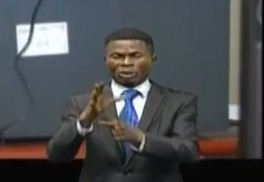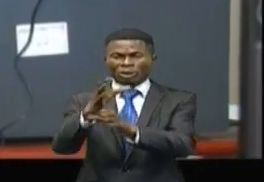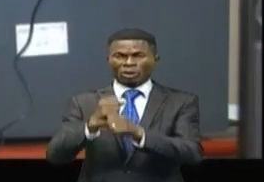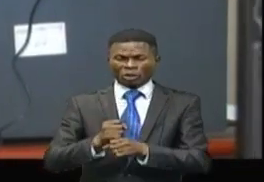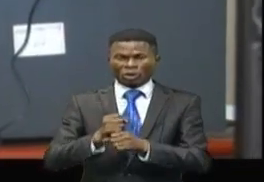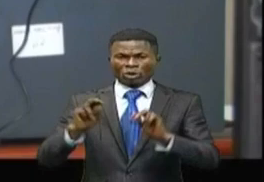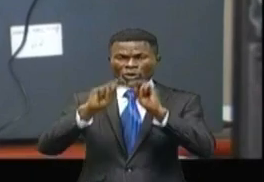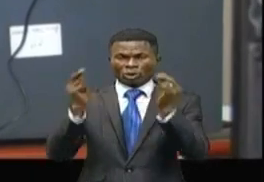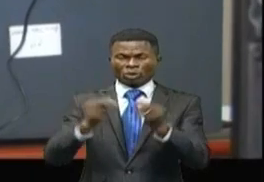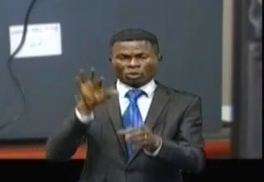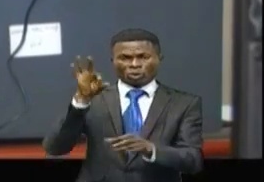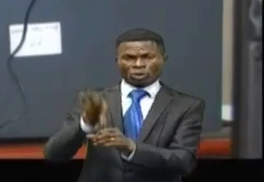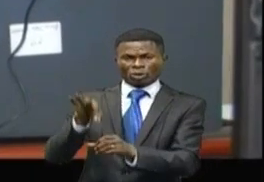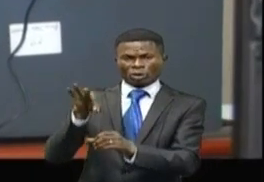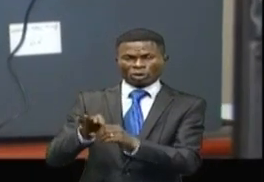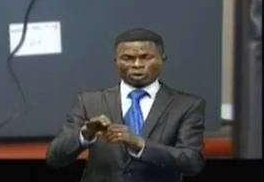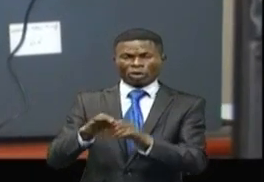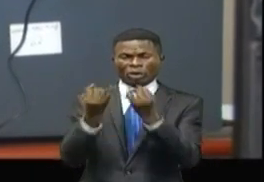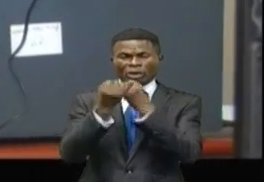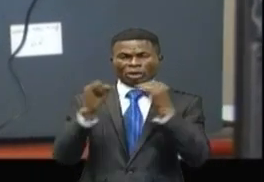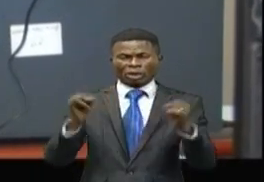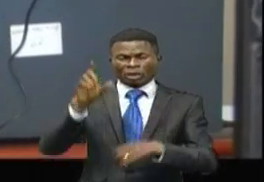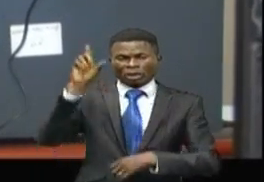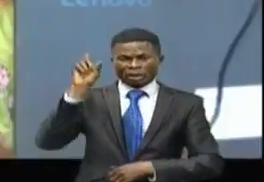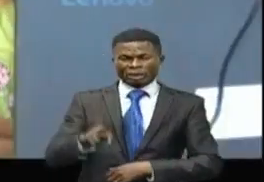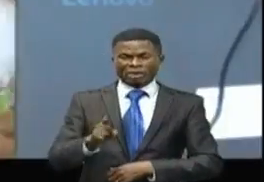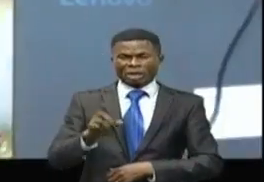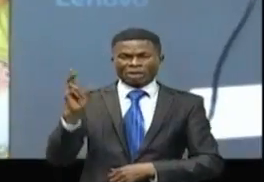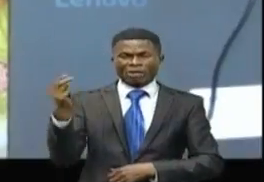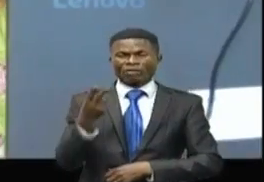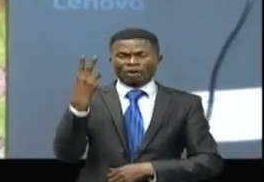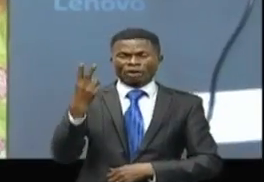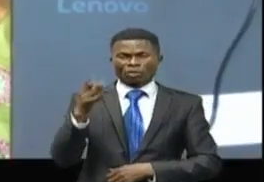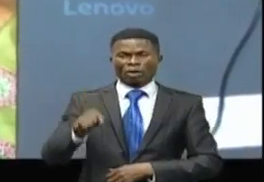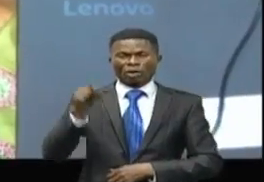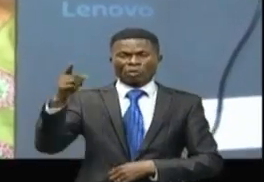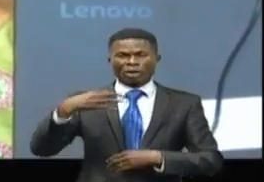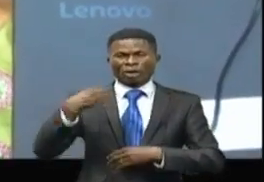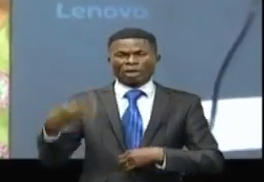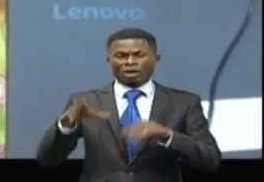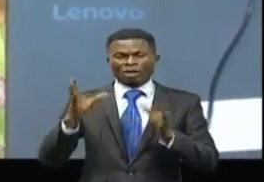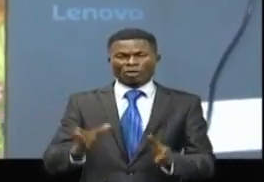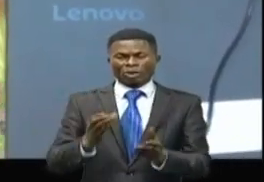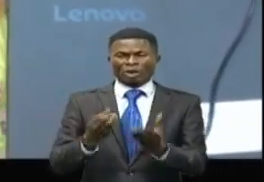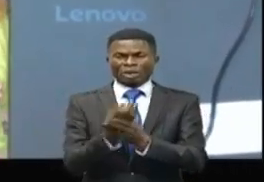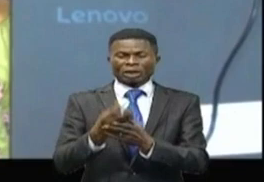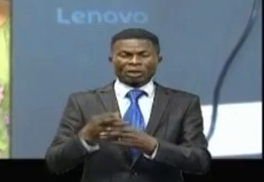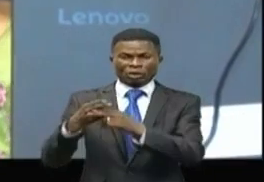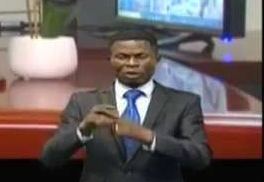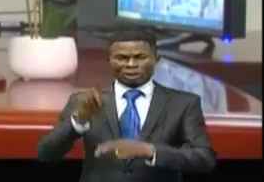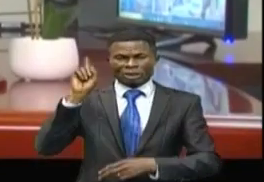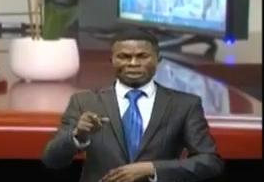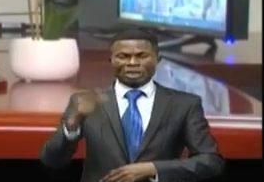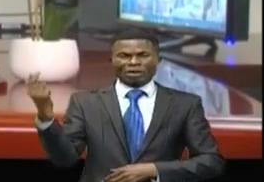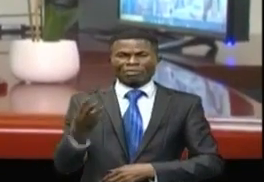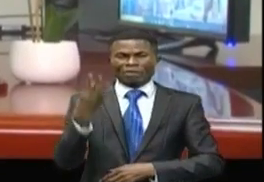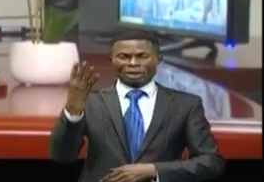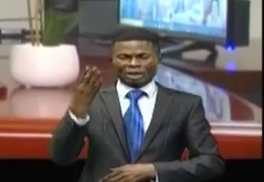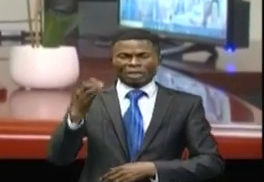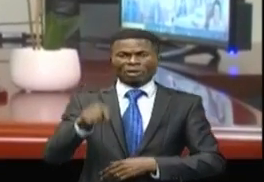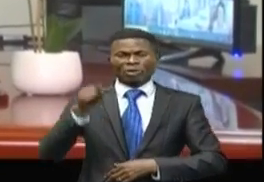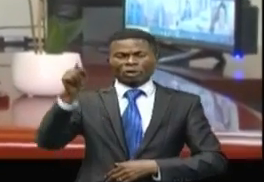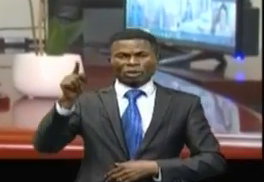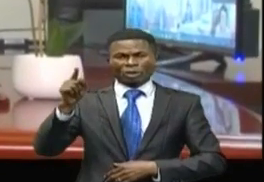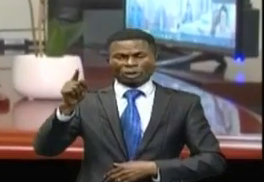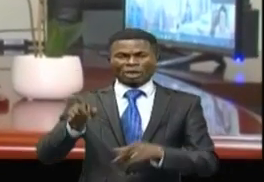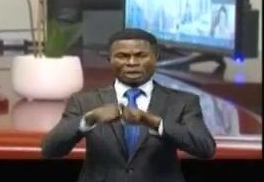commission électorale nationale indépendante 123 milliards de francs congolais les dépenses sécuritaires 124 milliards de francs congolais la